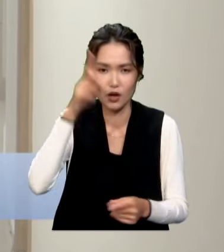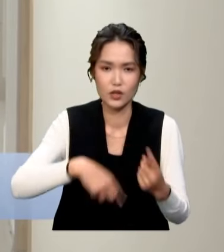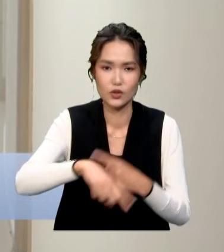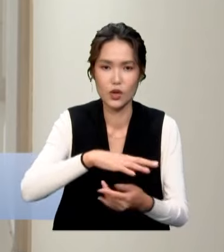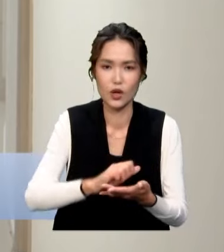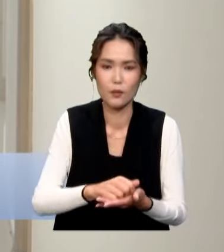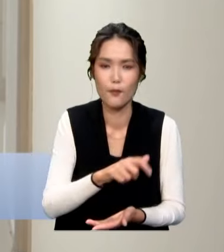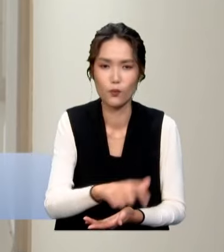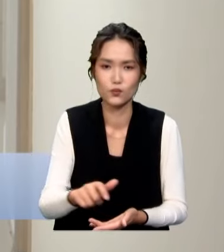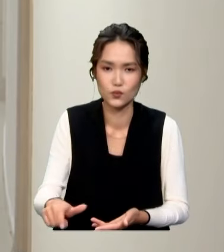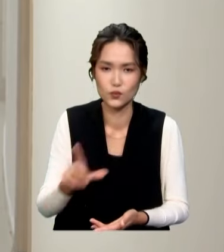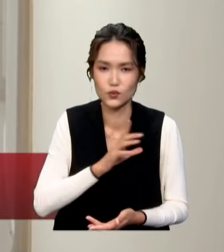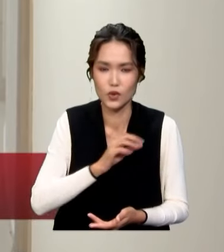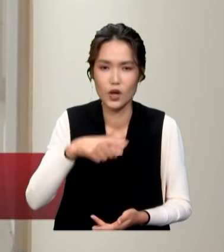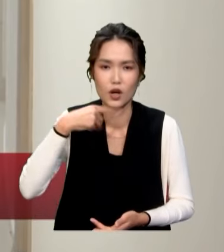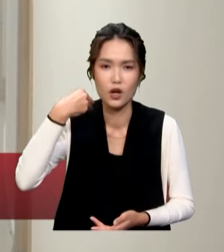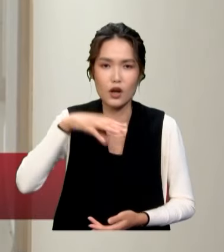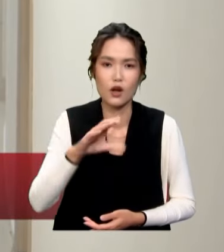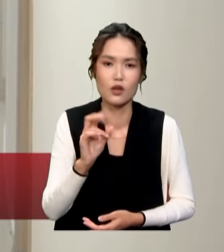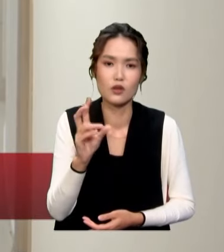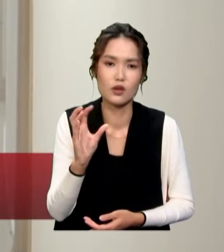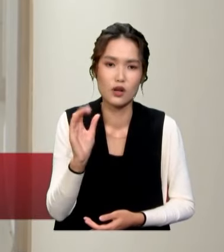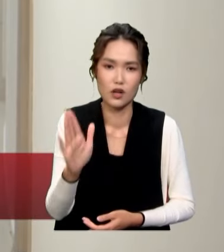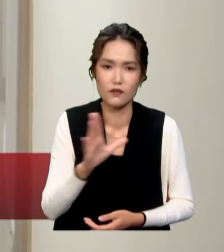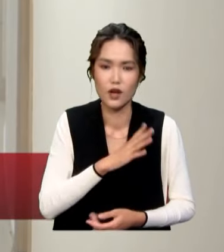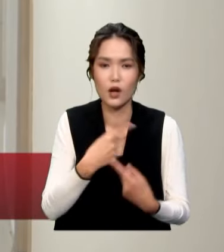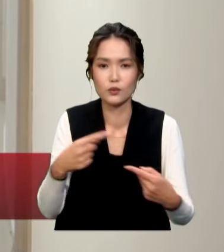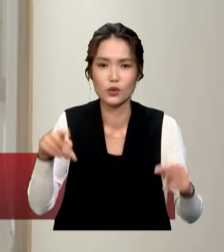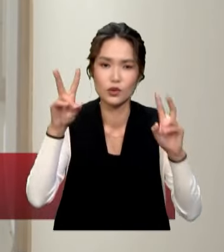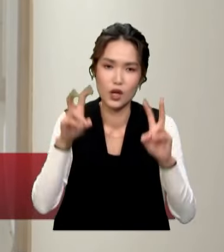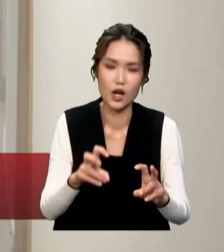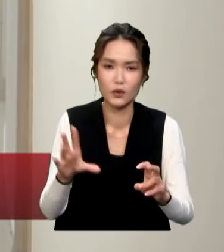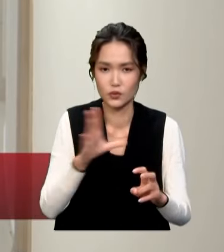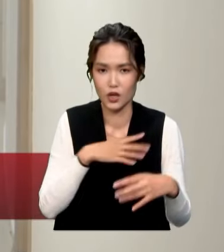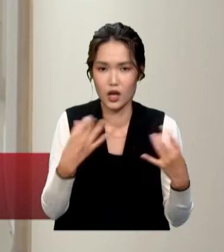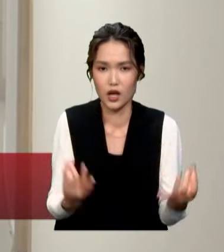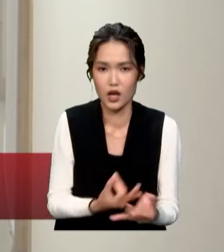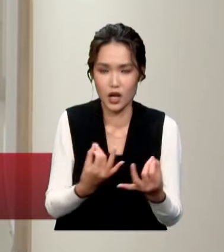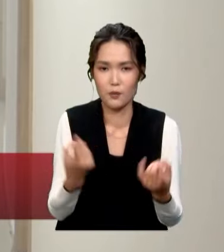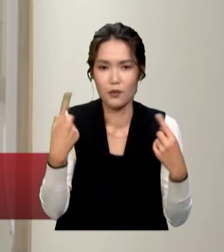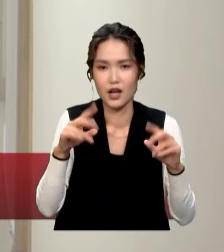и общества, подчеркнул Касым Жумарт Токаев. О других темах, которые были обсуждены на форуме,